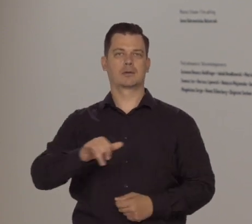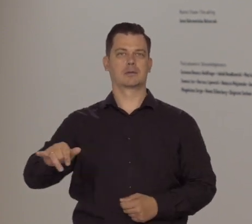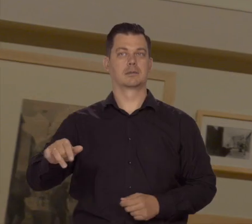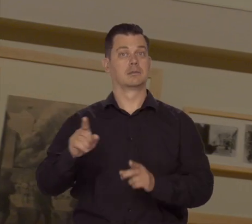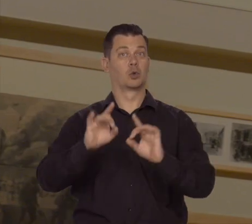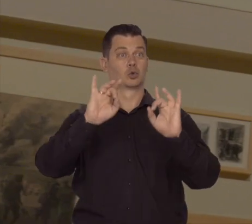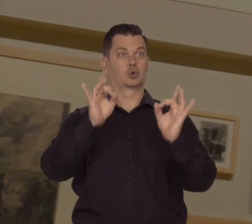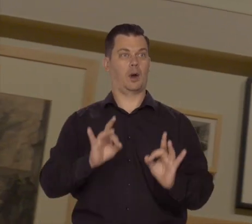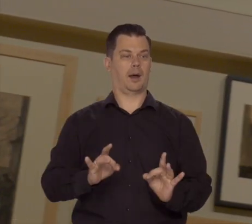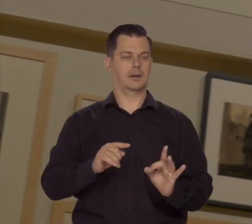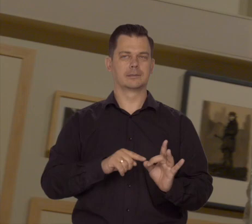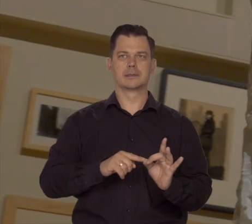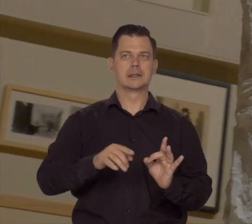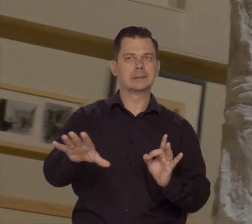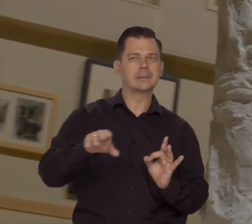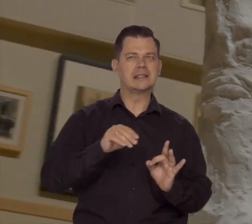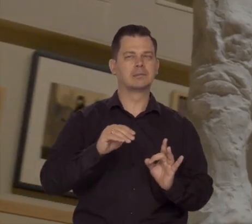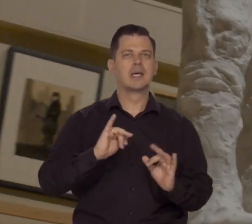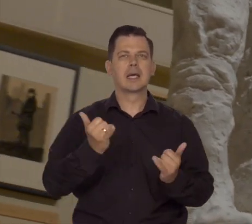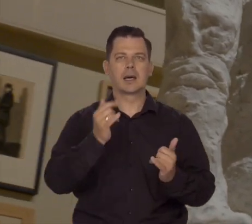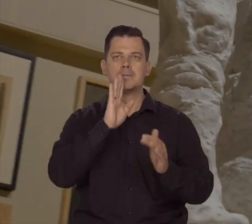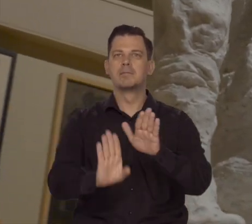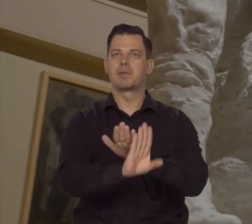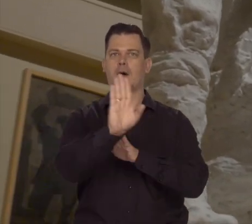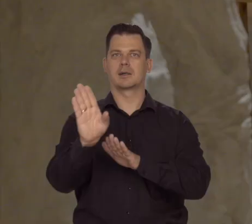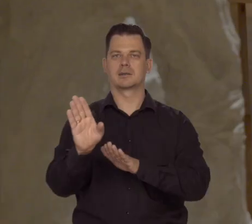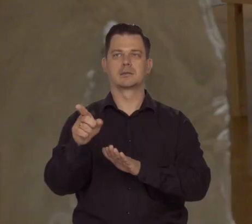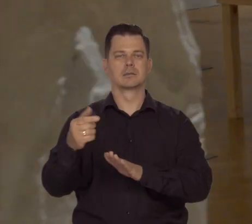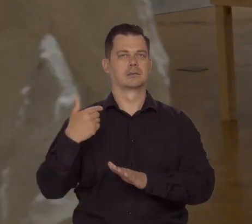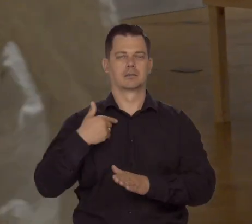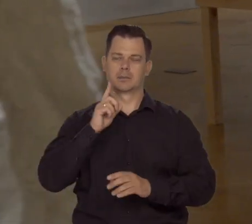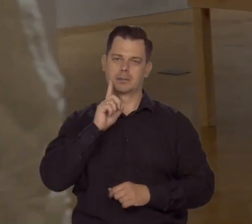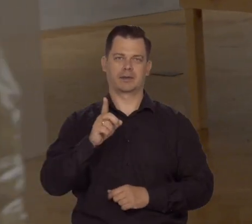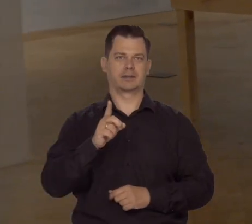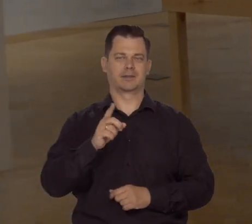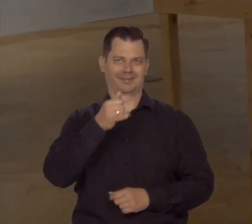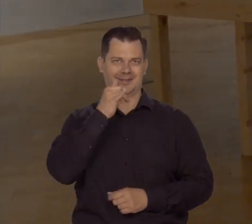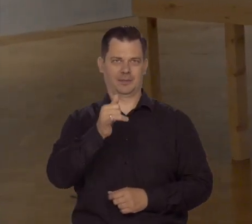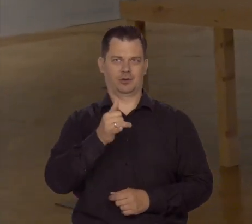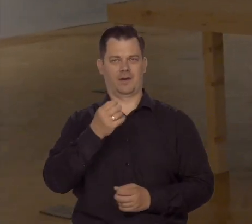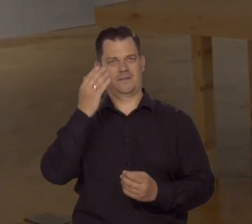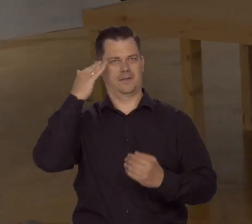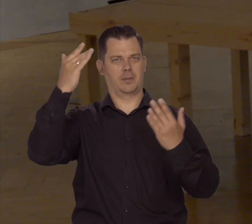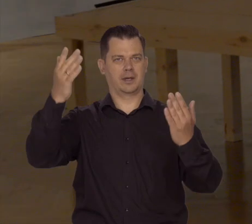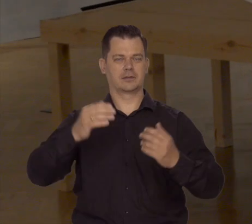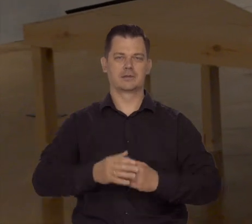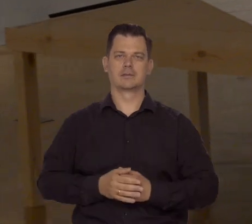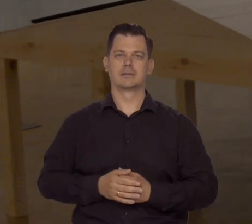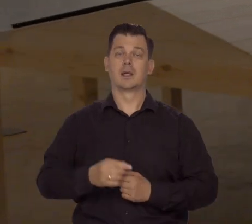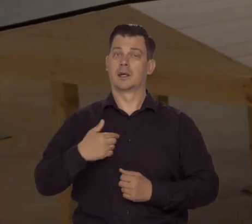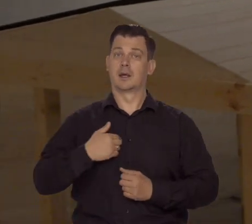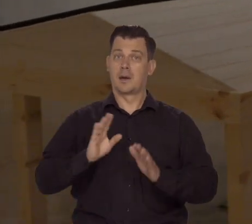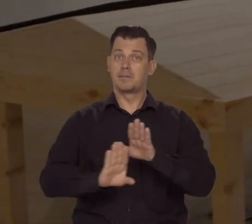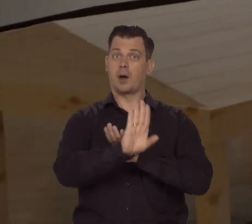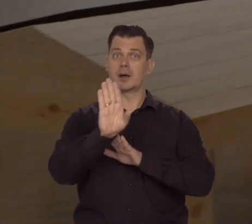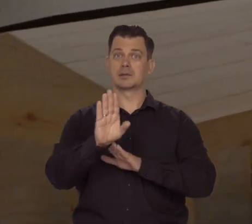rocznicowych, także sztuka w unikalny dla siebie sposób usiłowała przedstawić to, czego tak naprawdę nie da się adekwatnie wyobrazić.